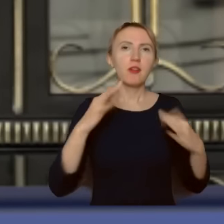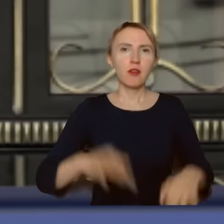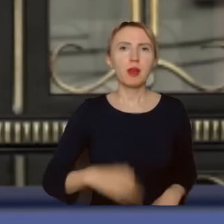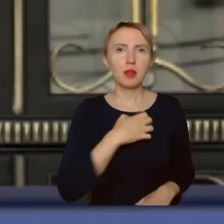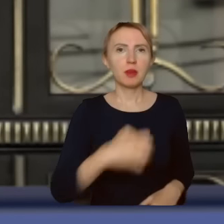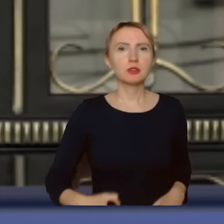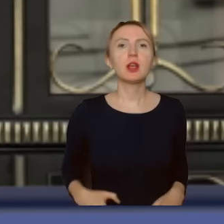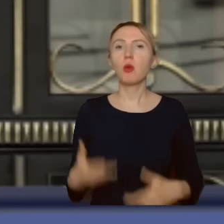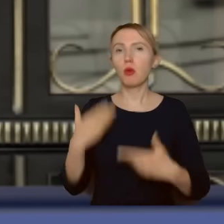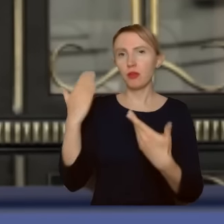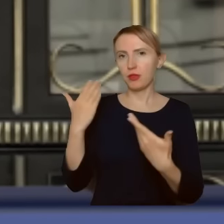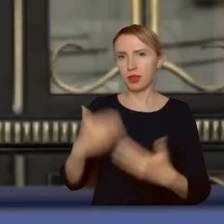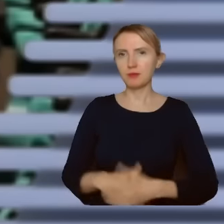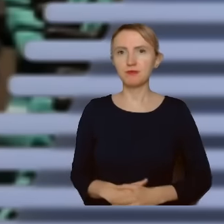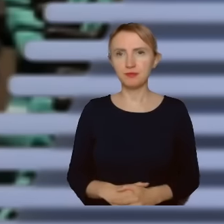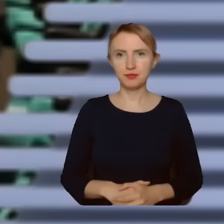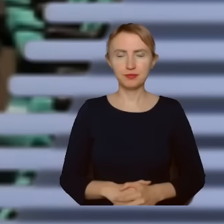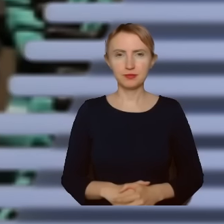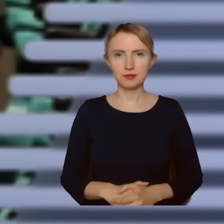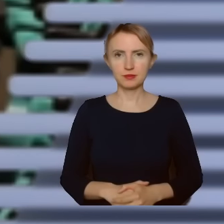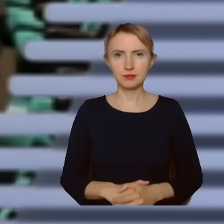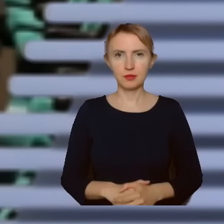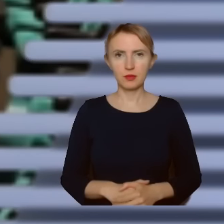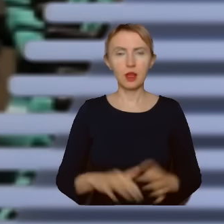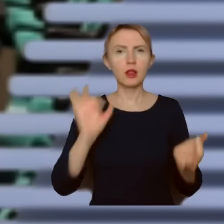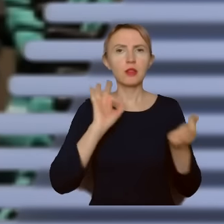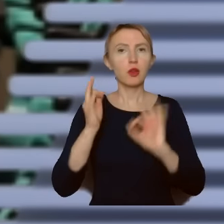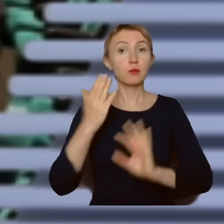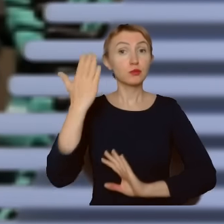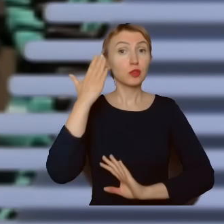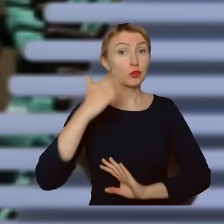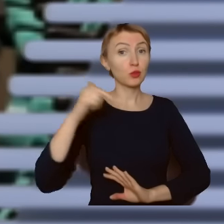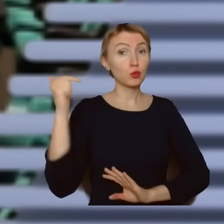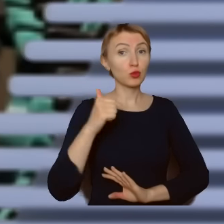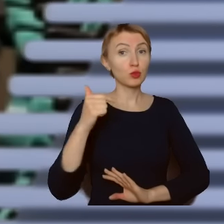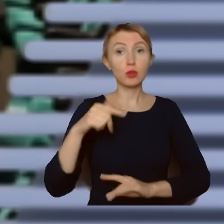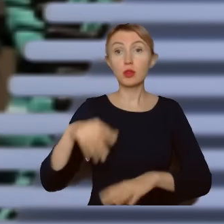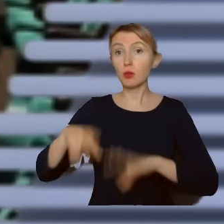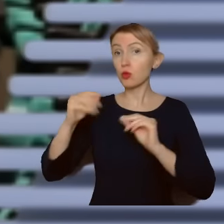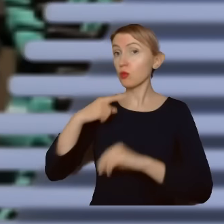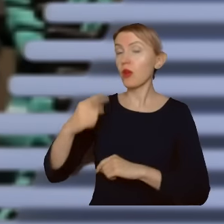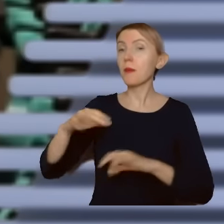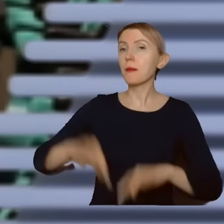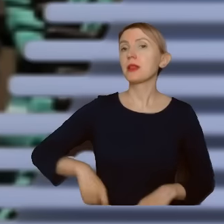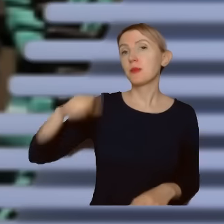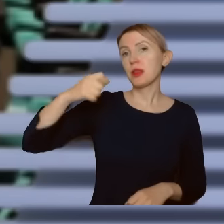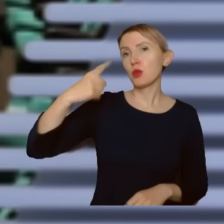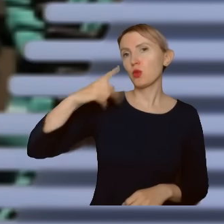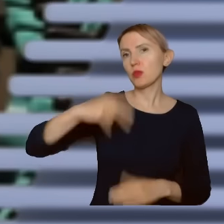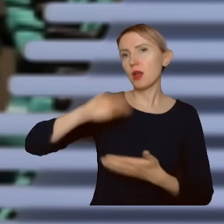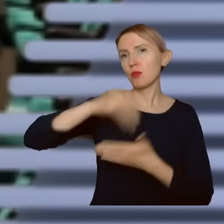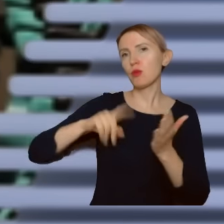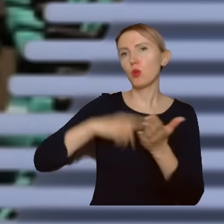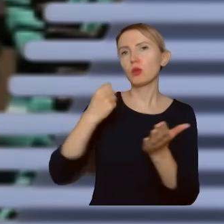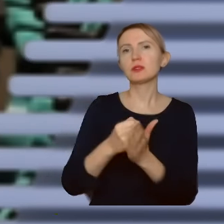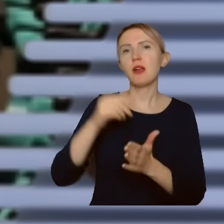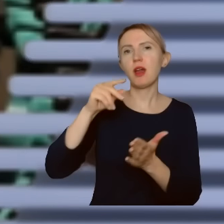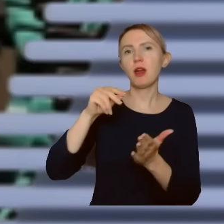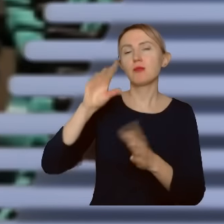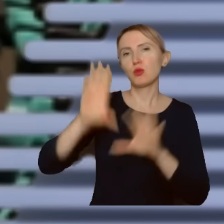panie redaktorze, dobry wieczór państwu. No to jest informacja sprzed chwili, musimy od tego zacząć. Pan prezydent Andrzej Duda podpisuje ustawę budżetową, a